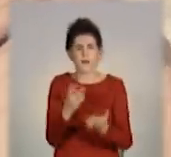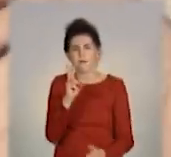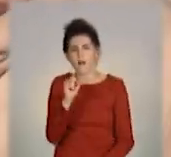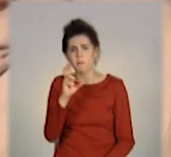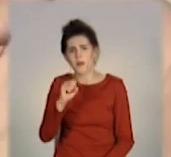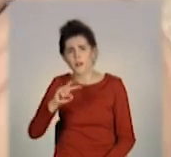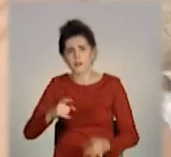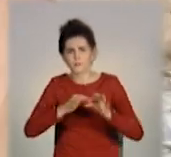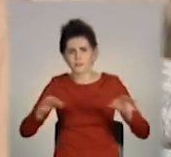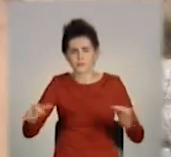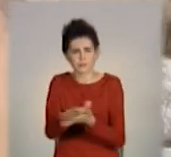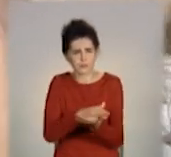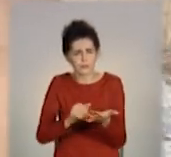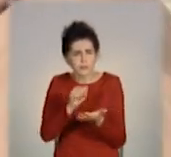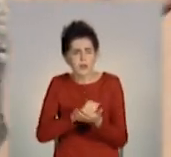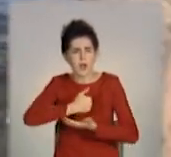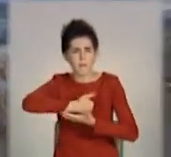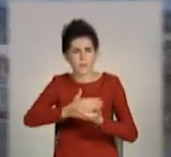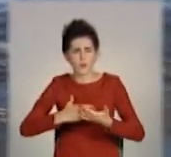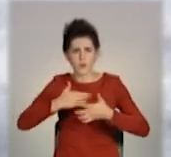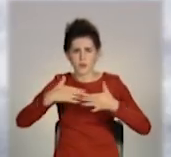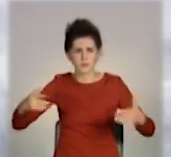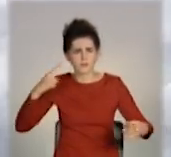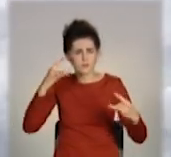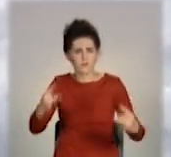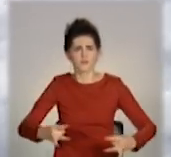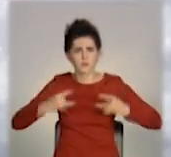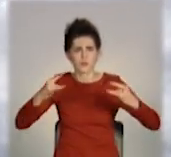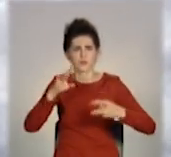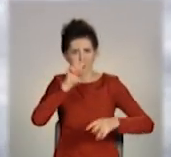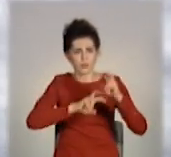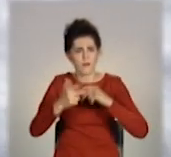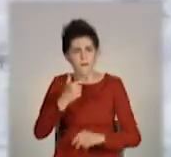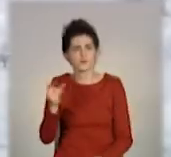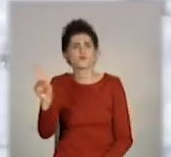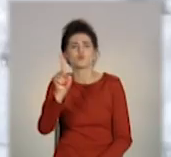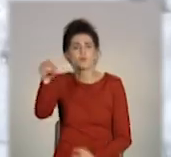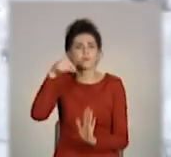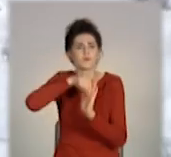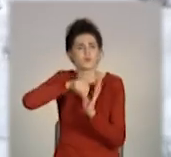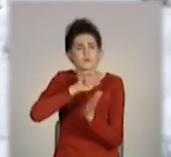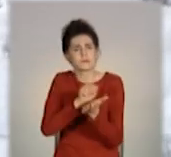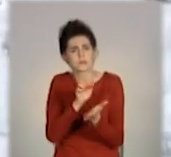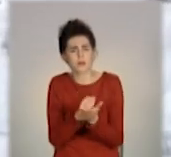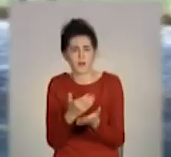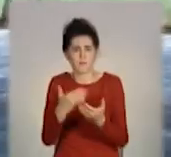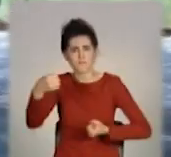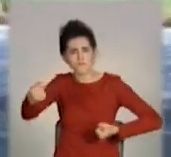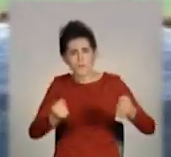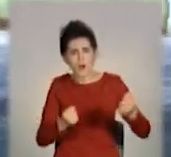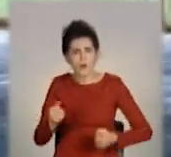якимось оборудованням. Тут бух, ну, що, ми ж не знаємо, що вони робили. Тут машина